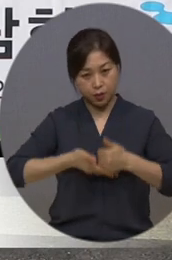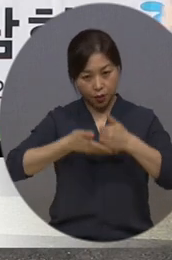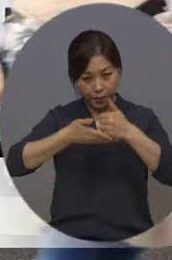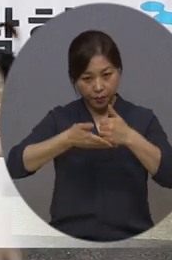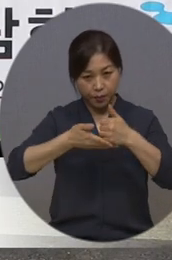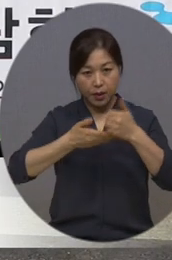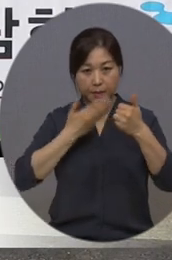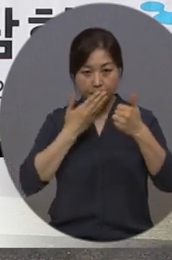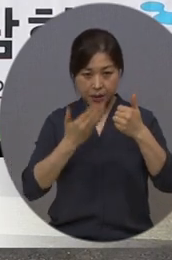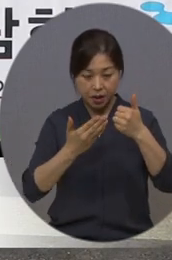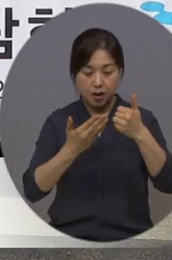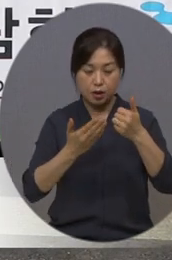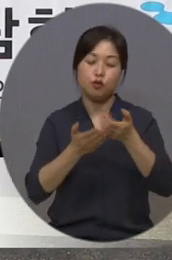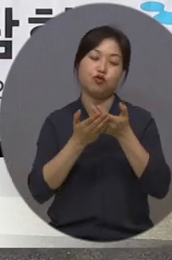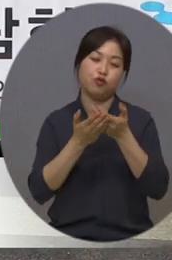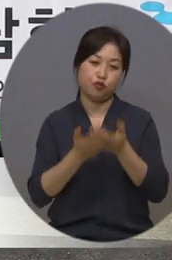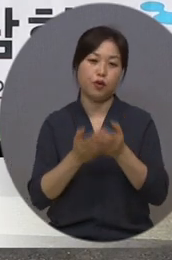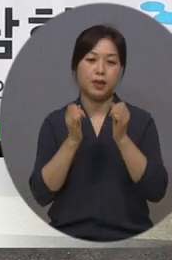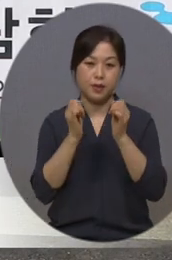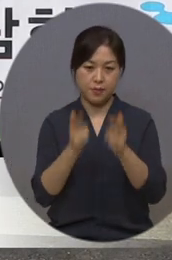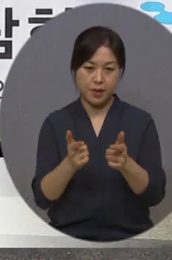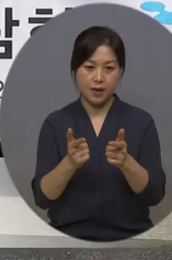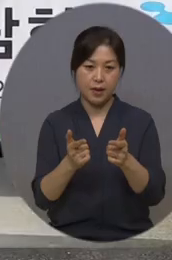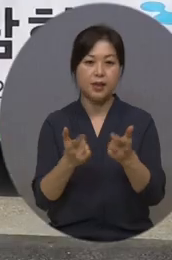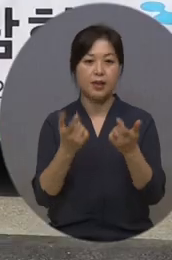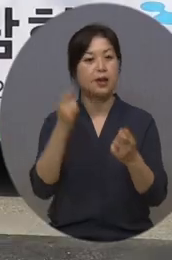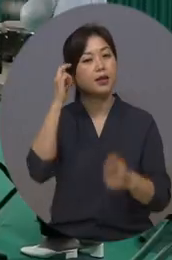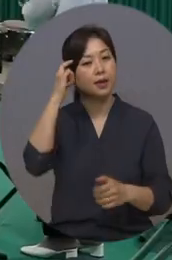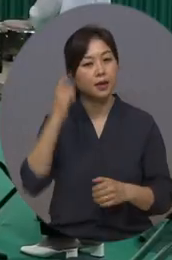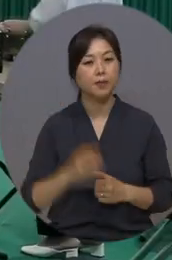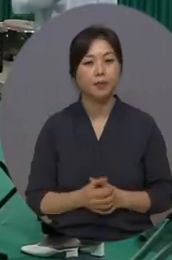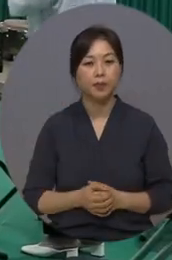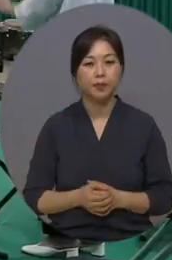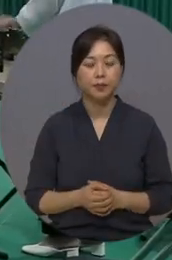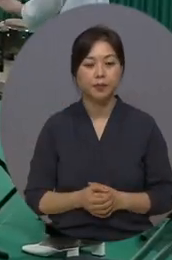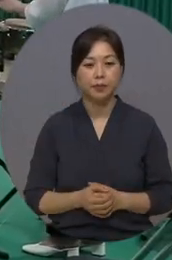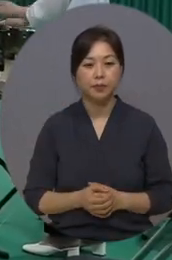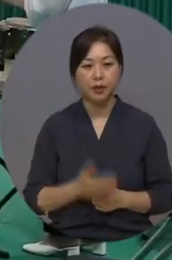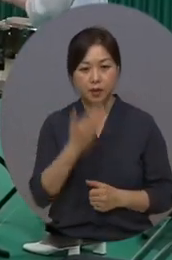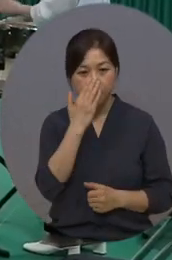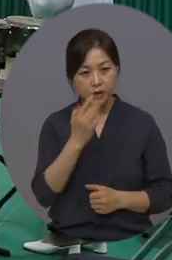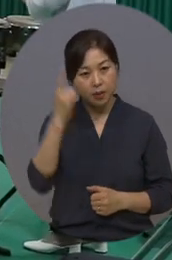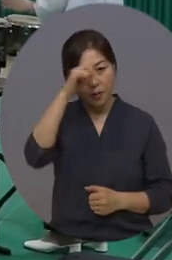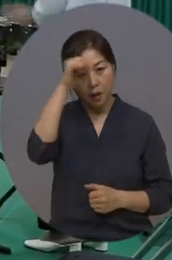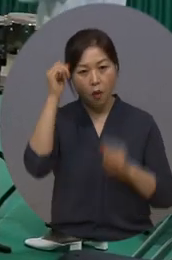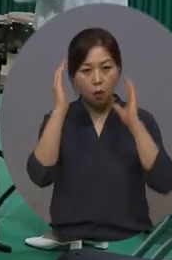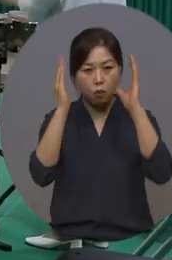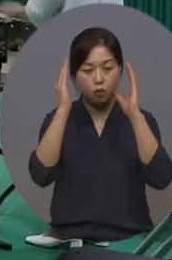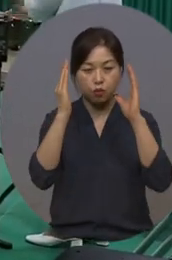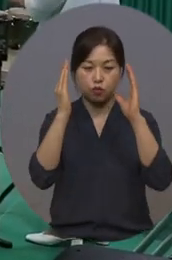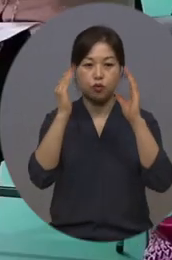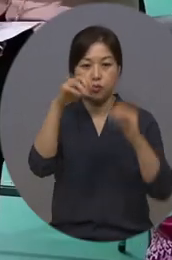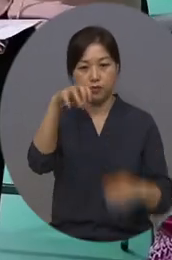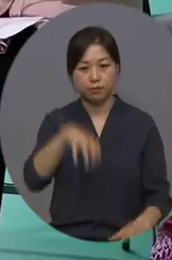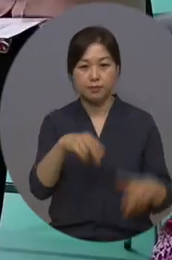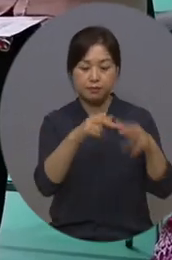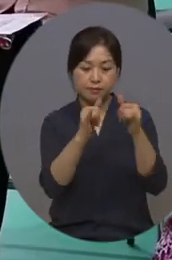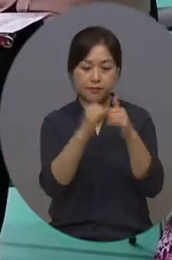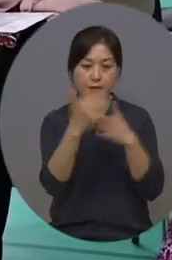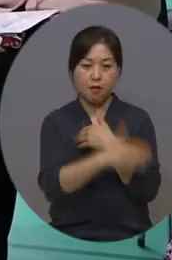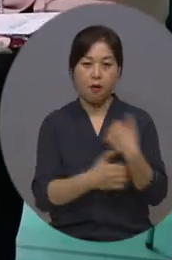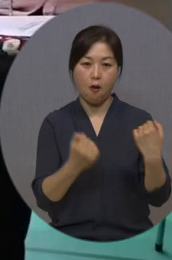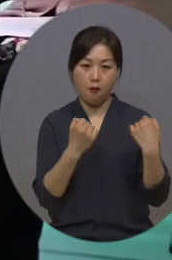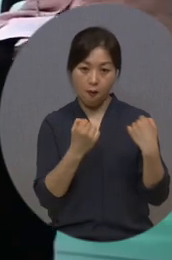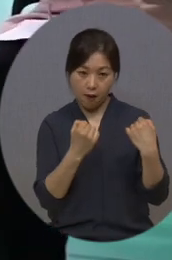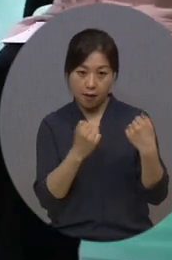존엄을 높일 수 있는 중요한 계기가 되었다고 생각합니다. 순천 평생학습관은 장애인들의 건강